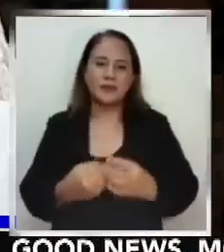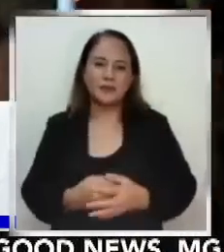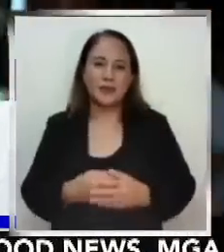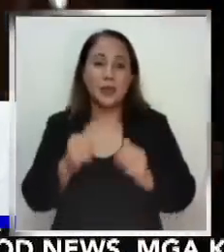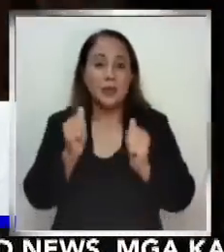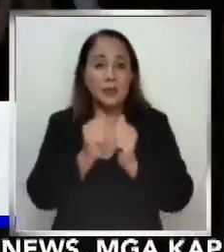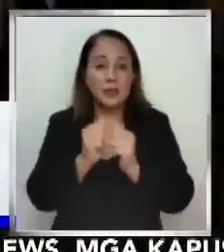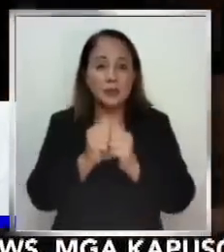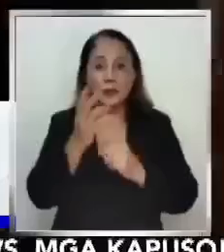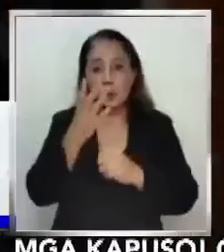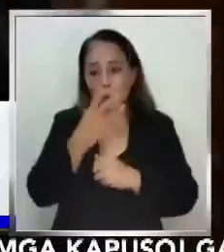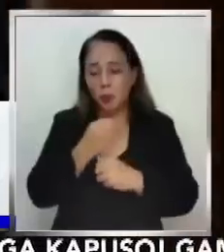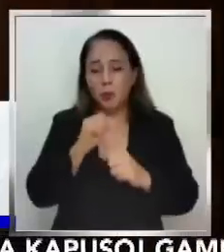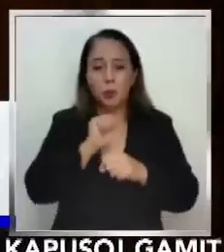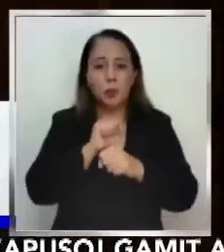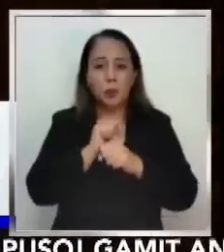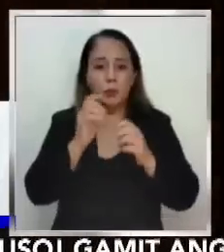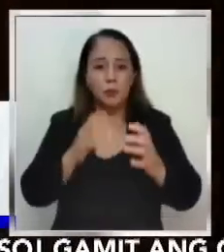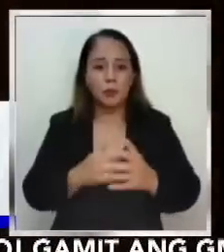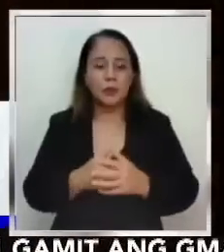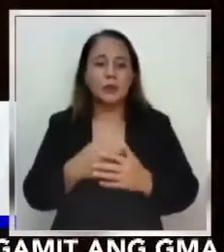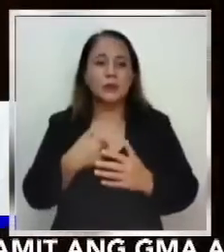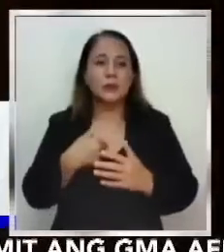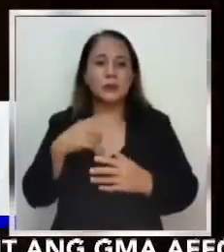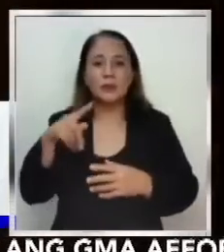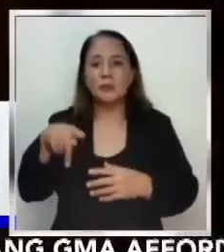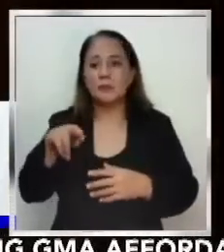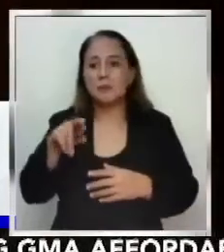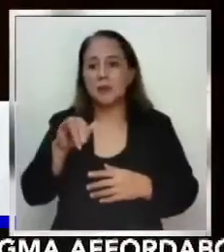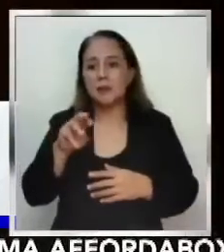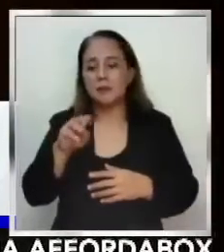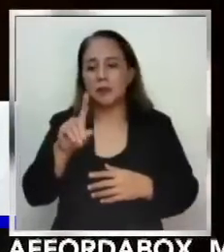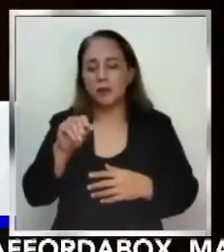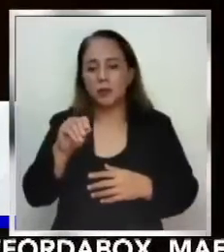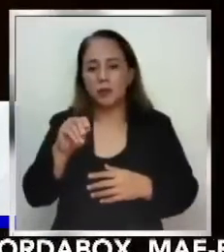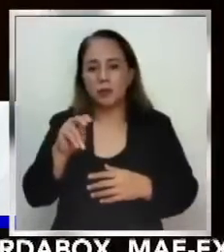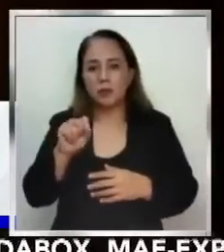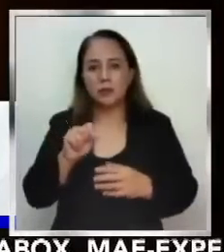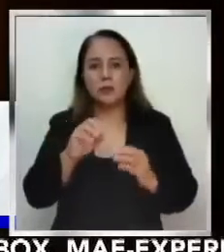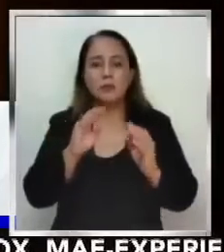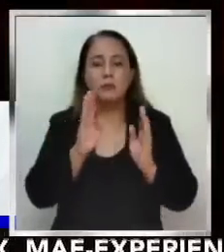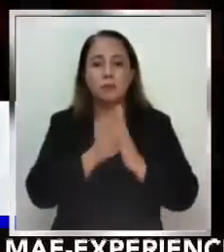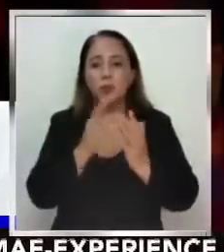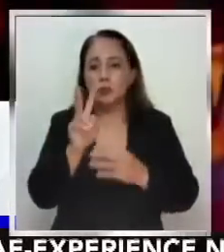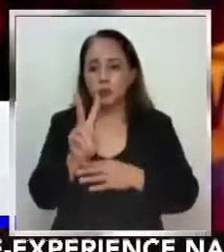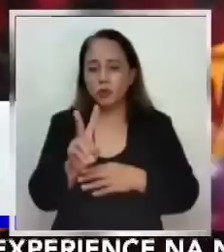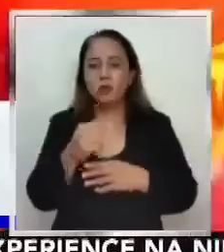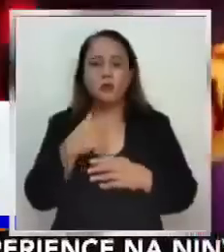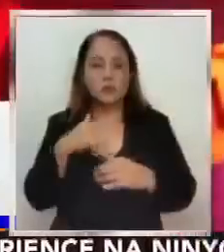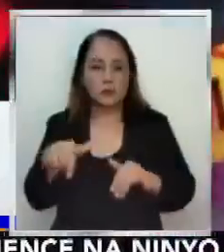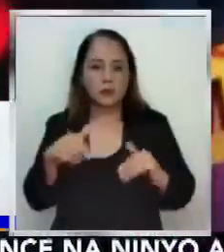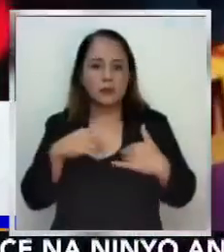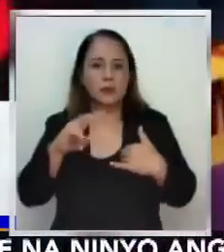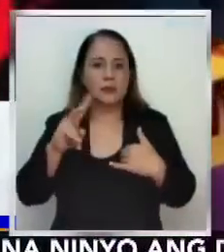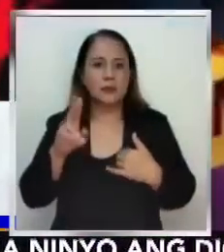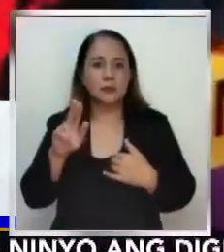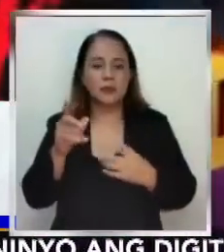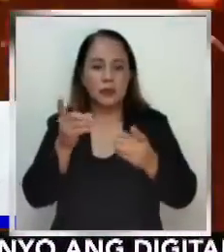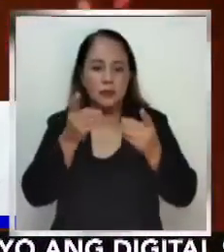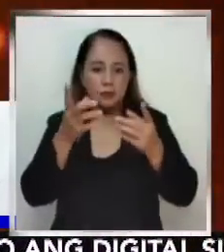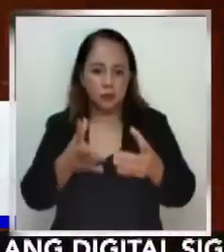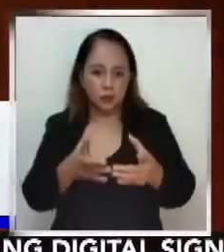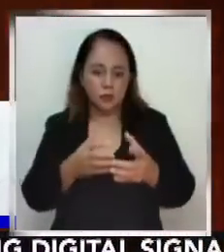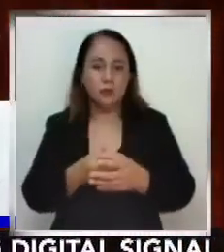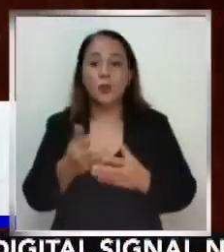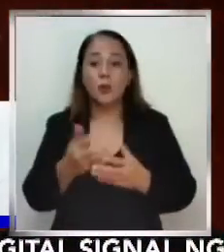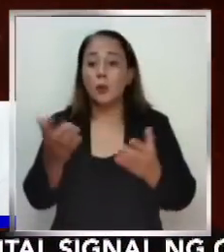ang mga nakatrabaho ni Direk Philip sa Prima Donnas. Bukod sa book 2 ng serye, nagsilbi ring second unit director si Direk Philip